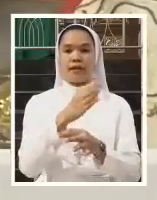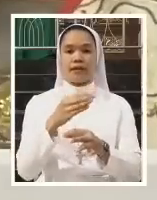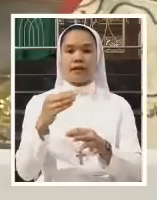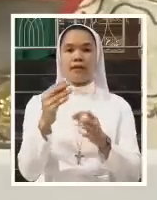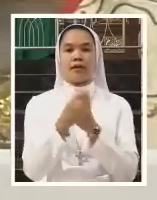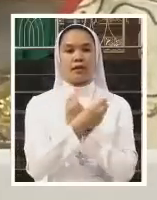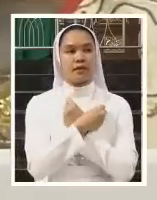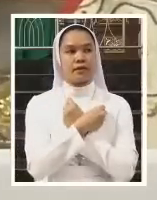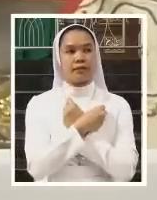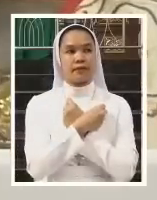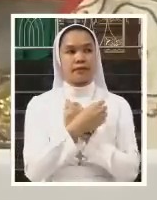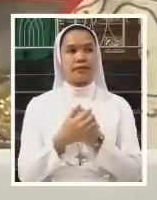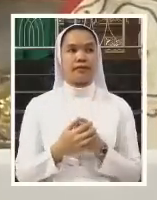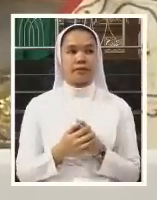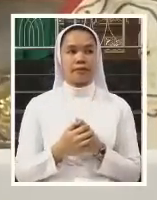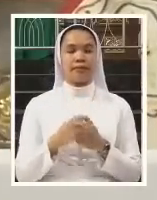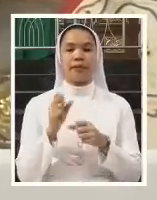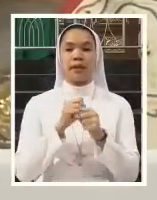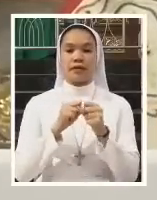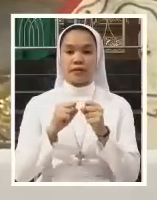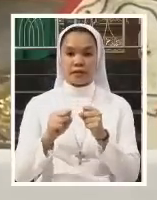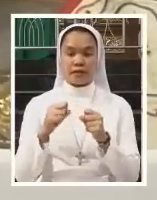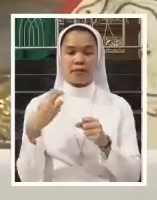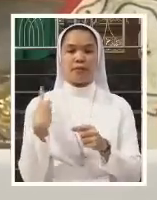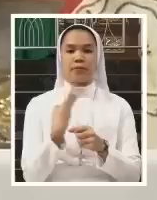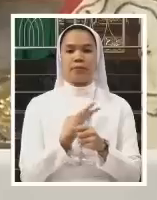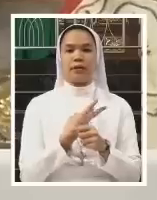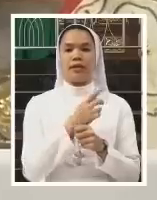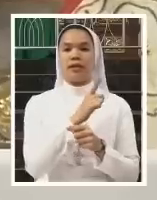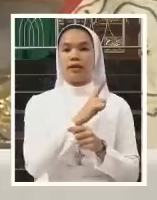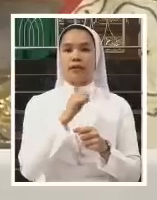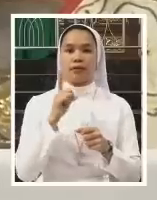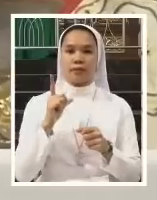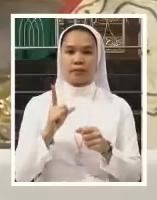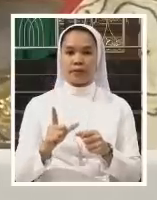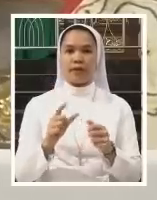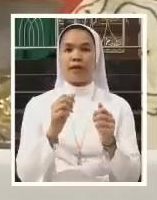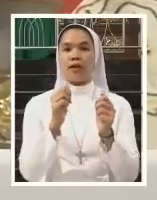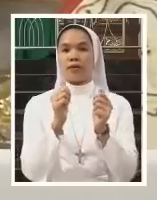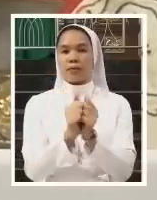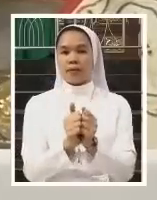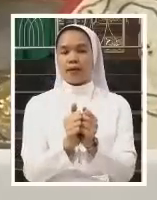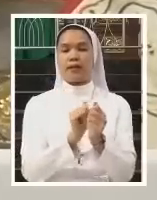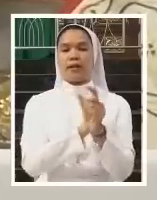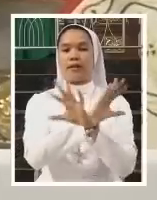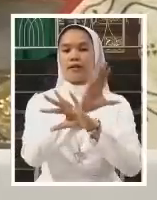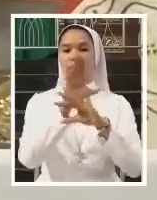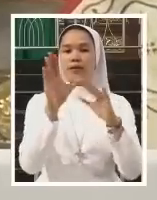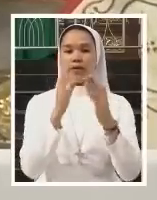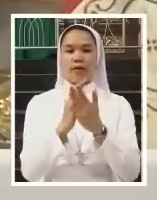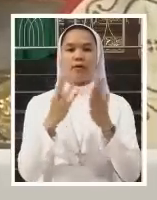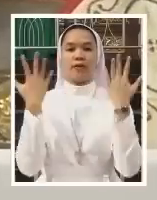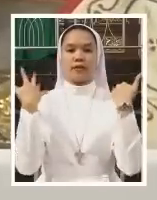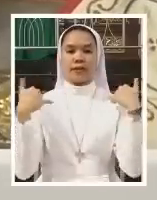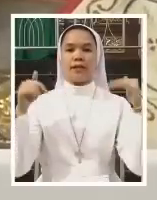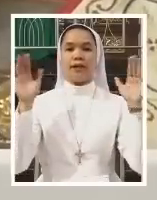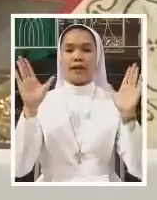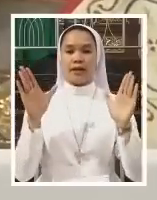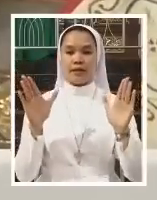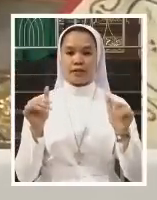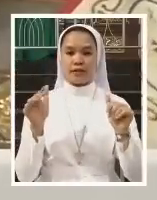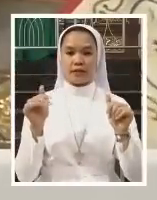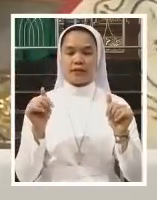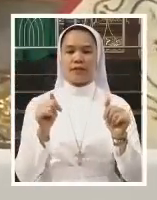pagkamuot. Kaya kami man kagurangnan, kaibakan gabos ng Angeles asin